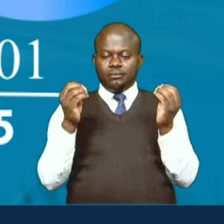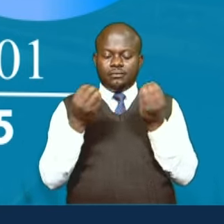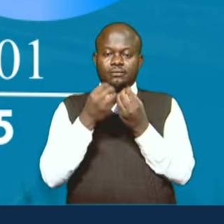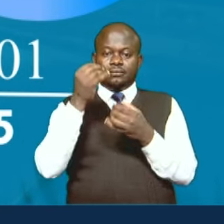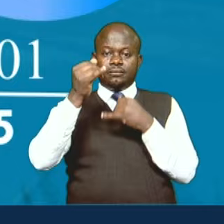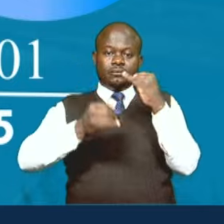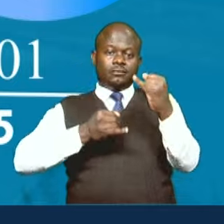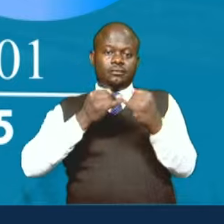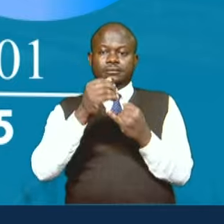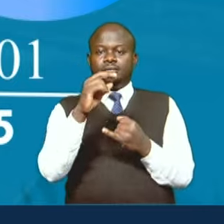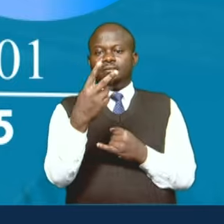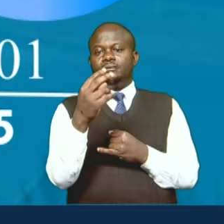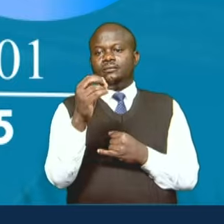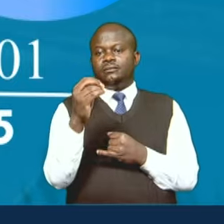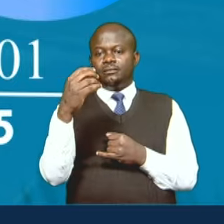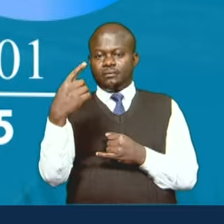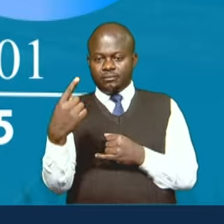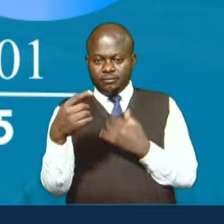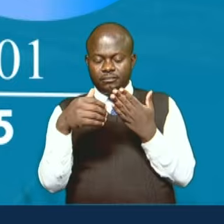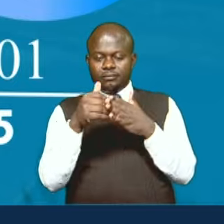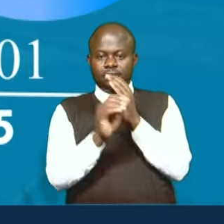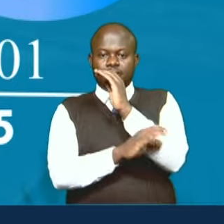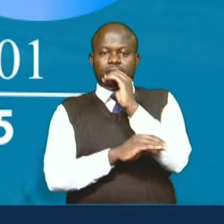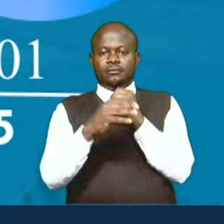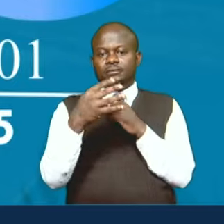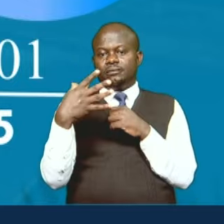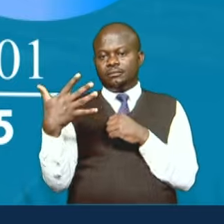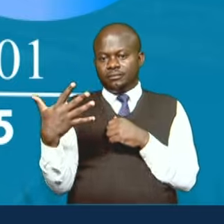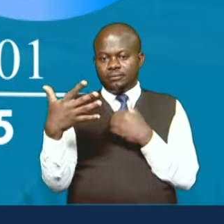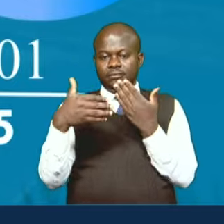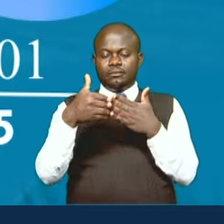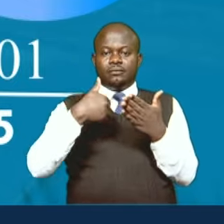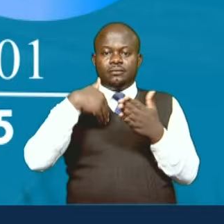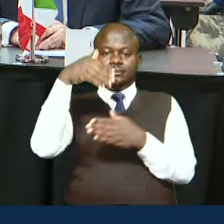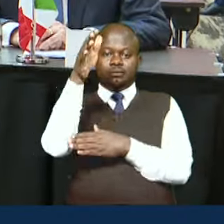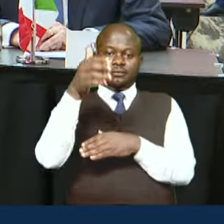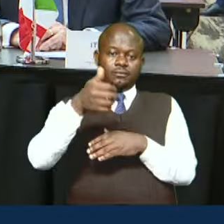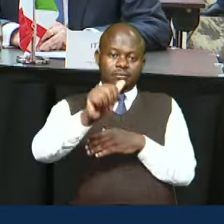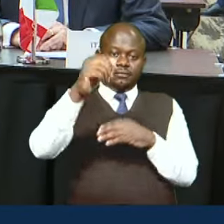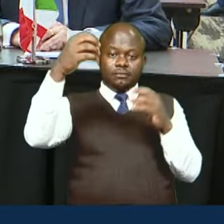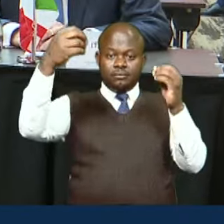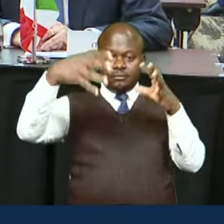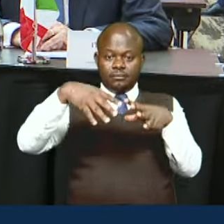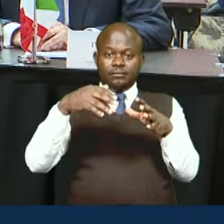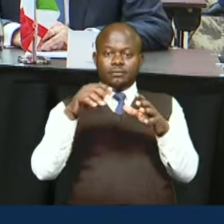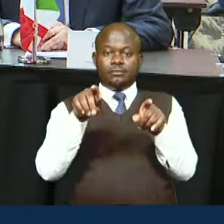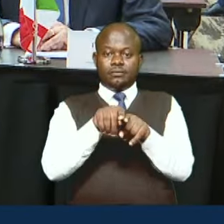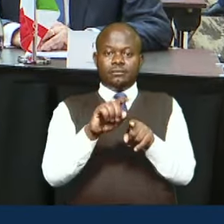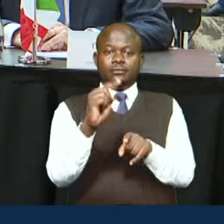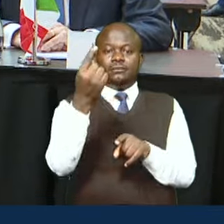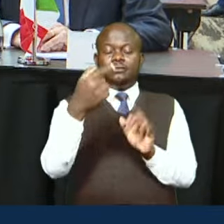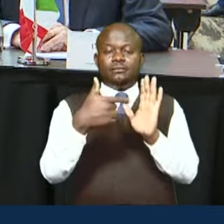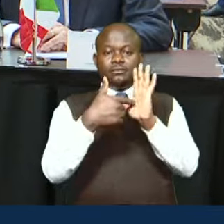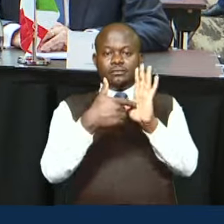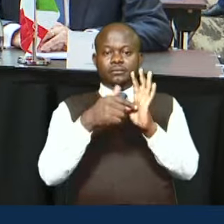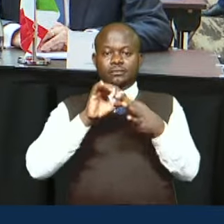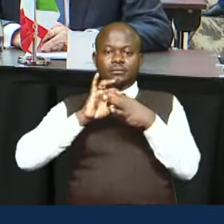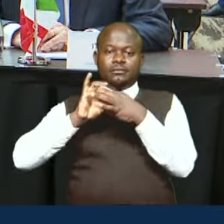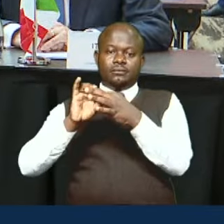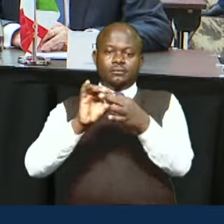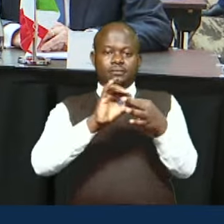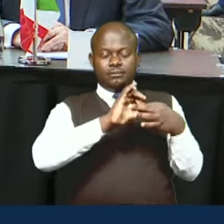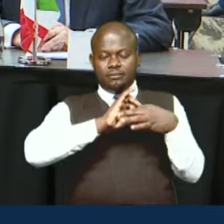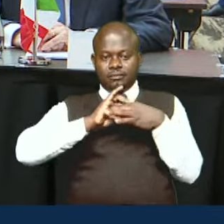mpuzamahanga 201 ndetse n'ibihugu 45 bikaba bifite ambasade zabo i Kigali nka kimwe mu bishimangira uwo mubano ndetse